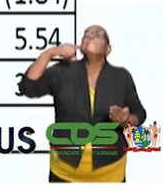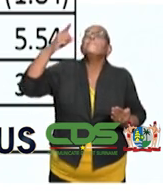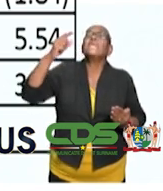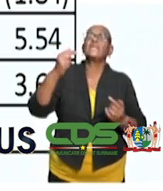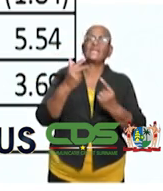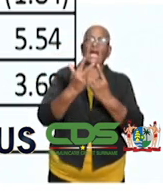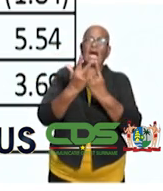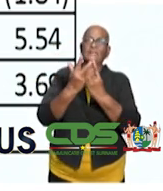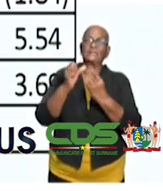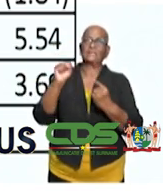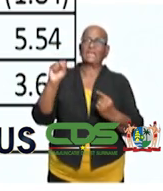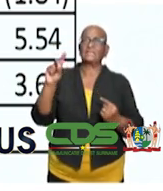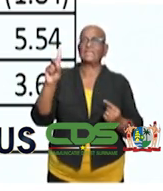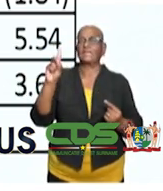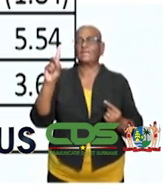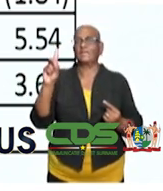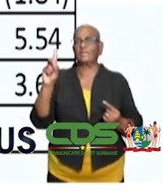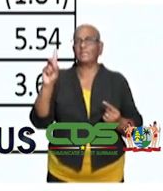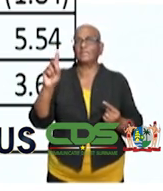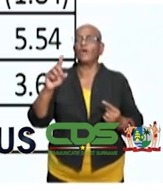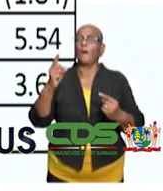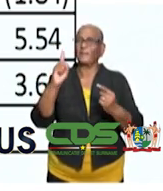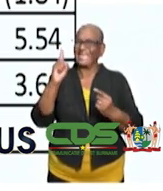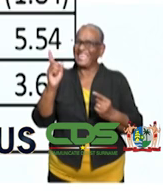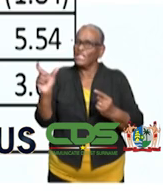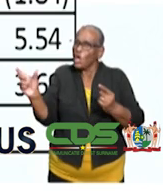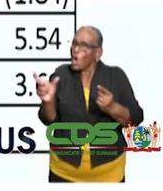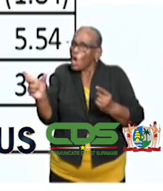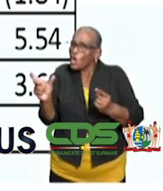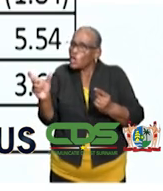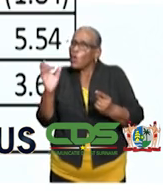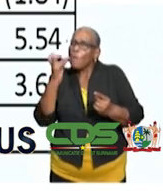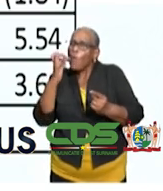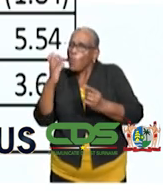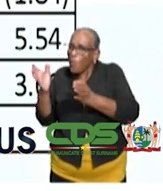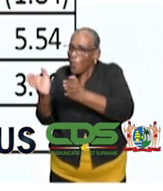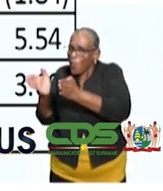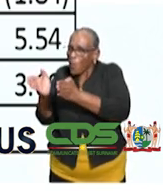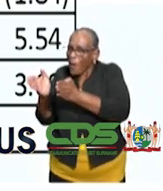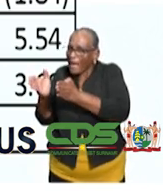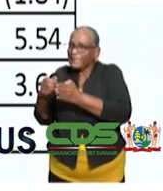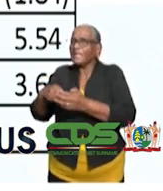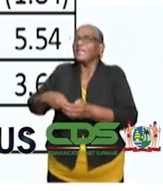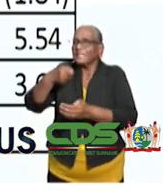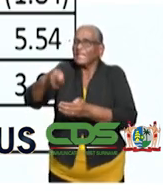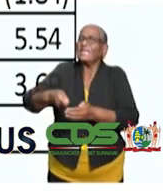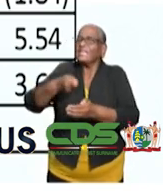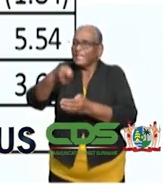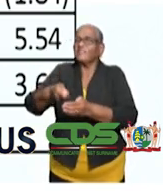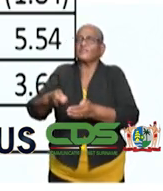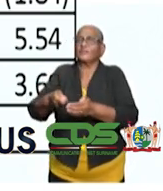SRD om 1 kubieke meter water te produceren.